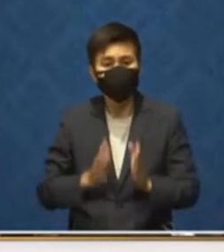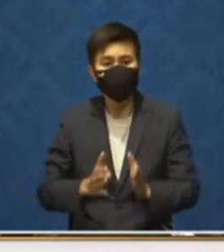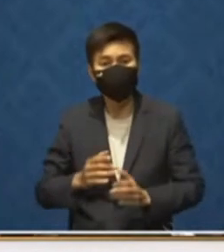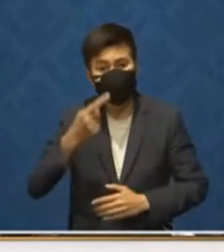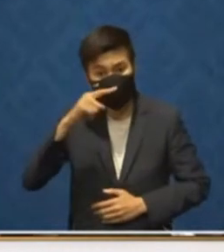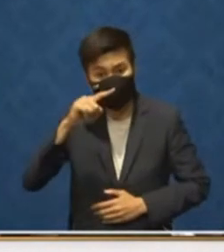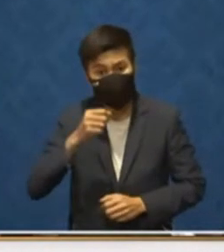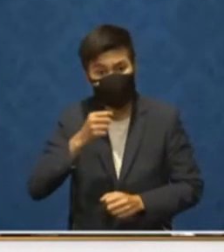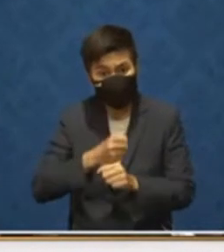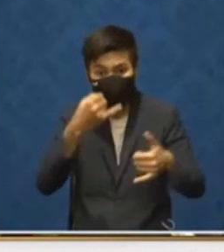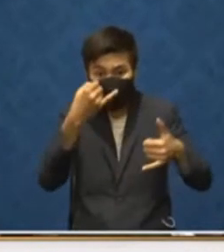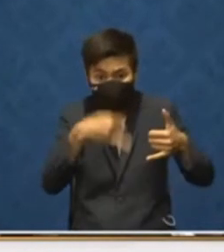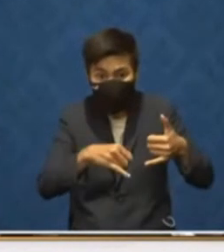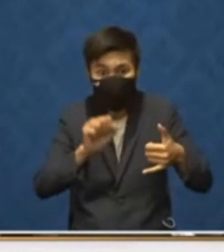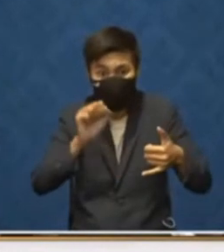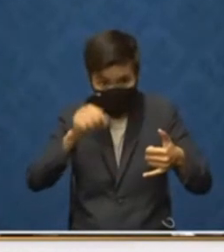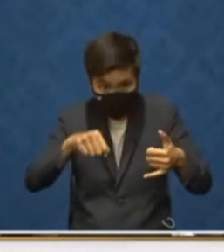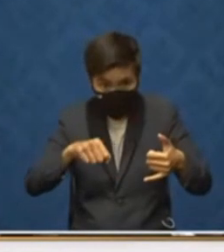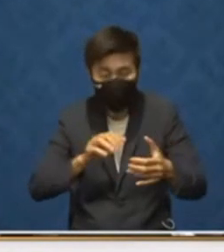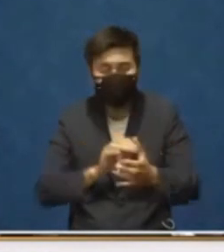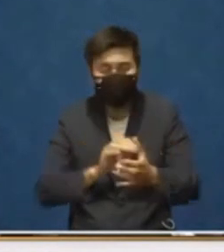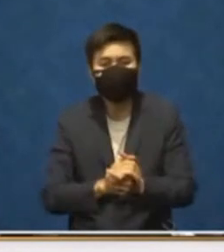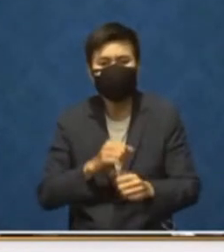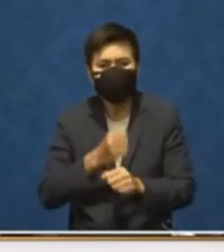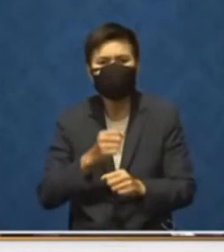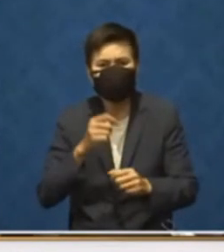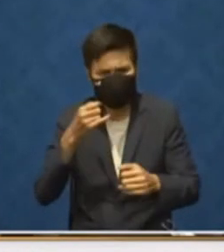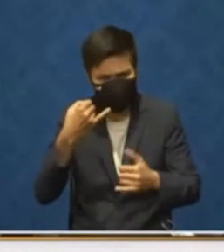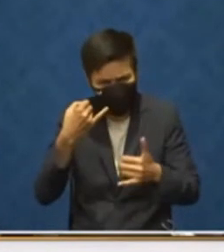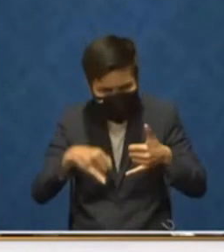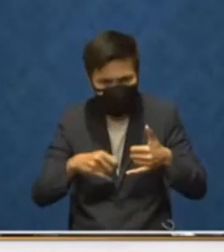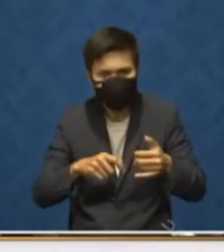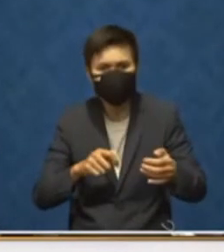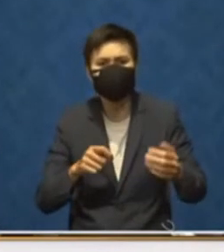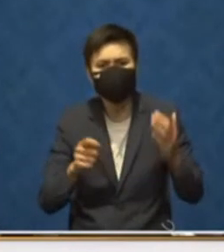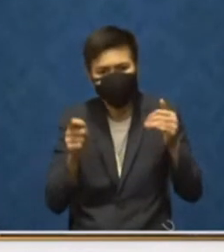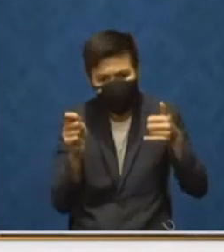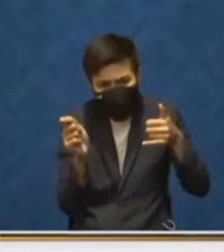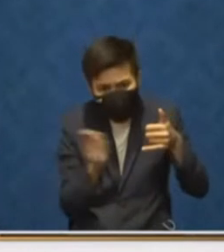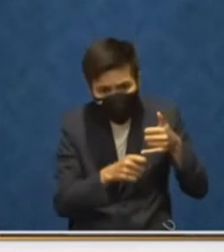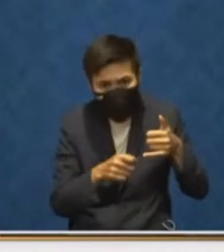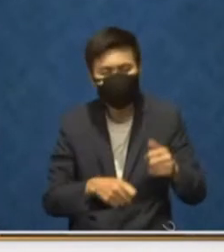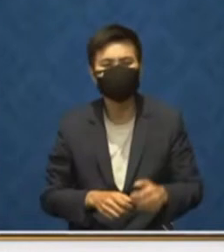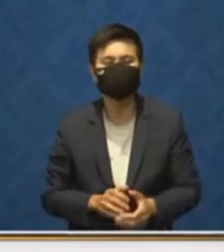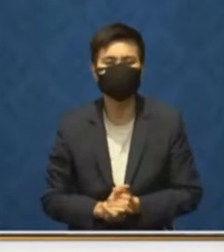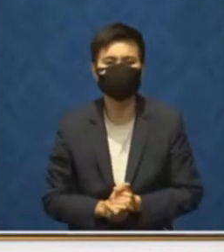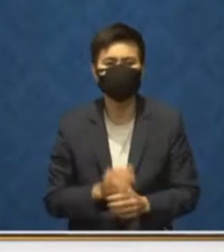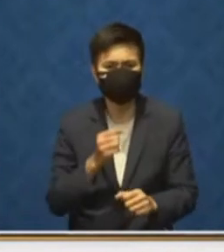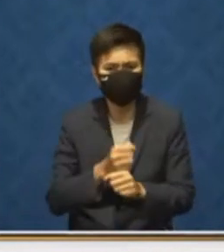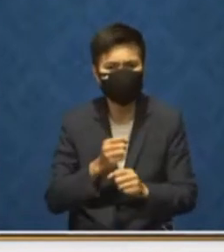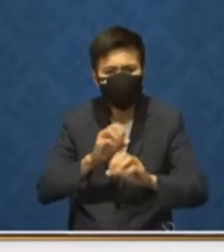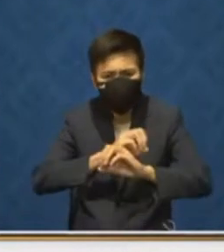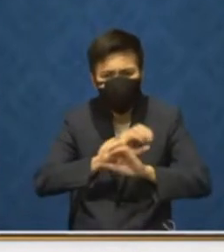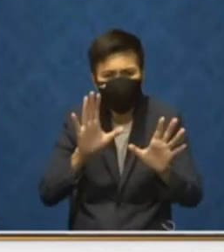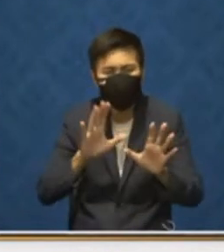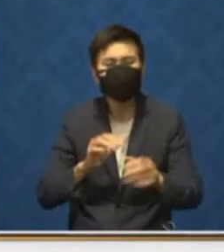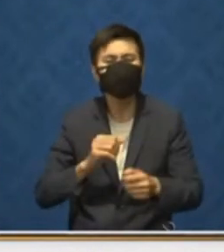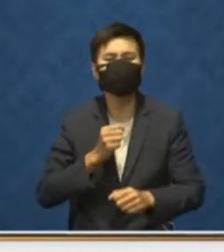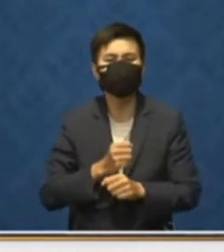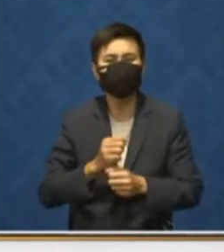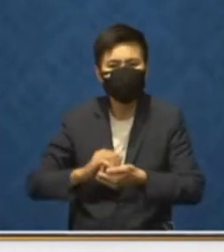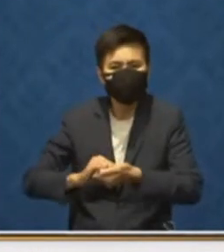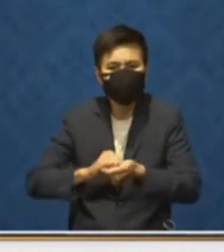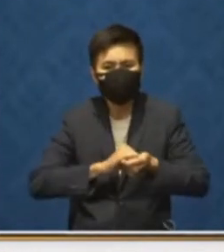ถ้าทำผิดก็ลงโทษไปนะครับถ้าไม่ได้รับไม่ได้ทำผิดก็ควรจะทำให้มันชัดเจนความสัมพันธ์ระหว่างประเทศ